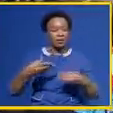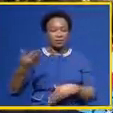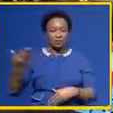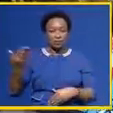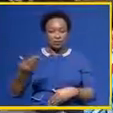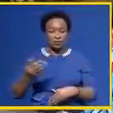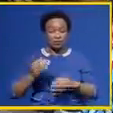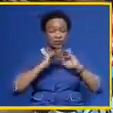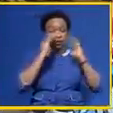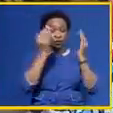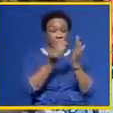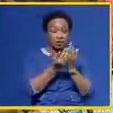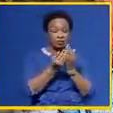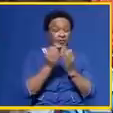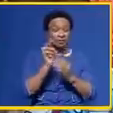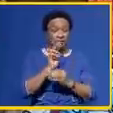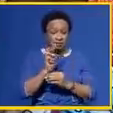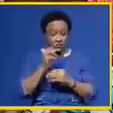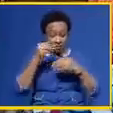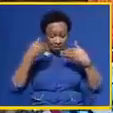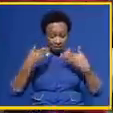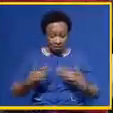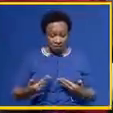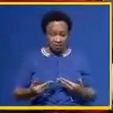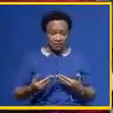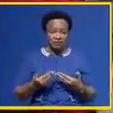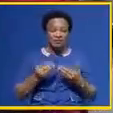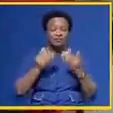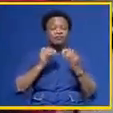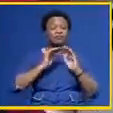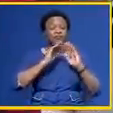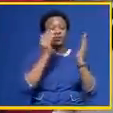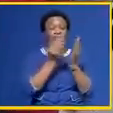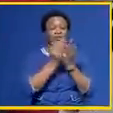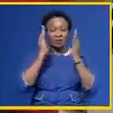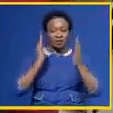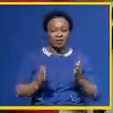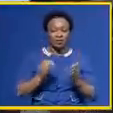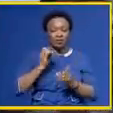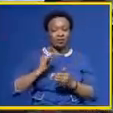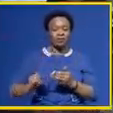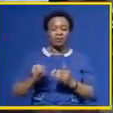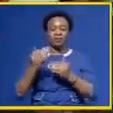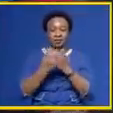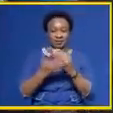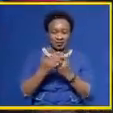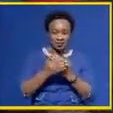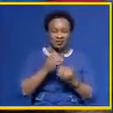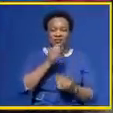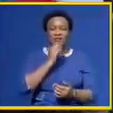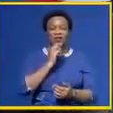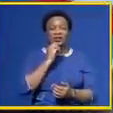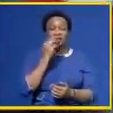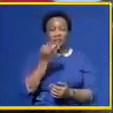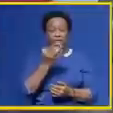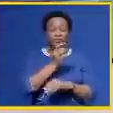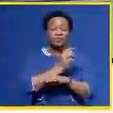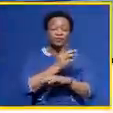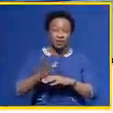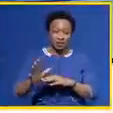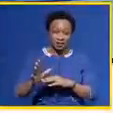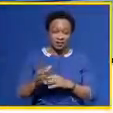cha demokrasia na maendeleo CHADEMA kwa sasa ndio chama kikuu cha upinzani nchini. Temaluge Kasuga, Azam News, Dar es